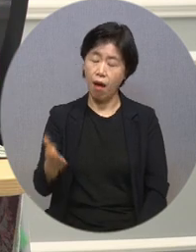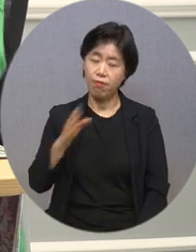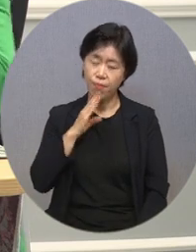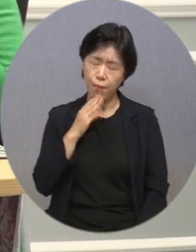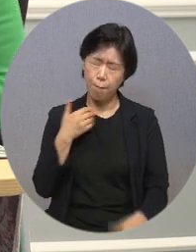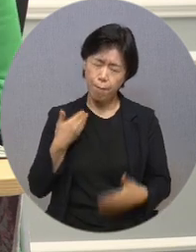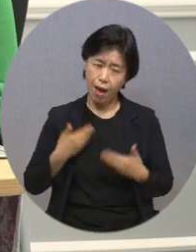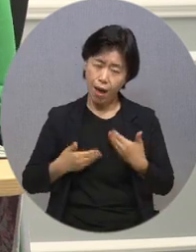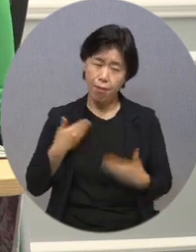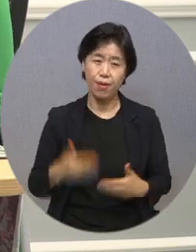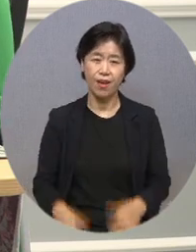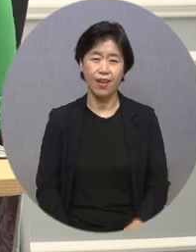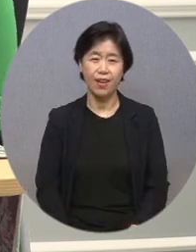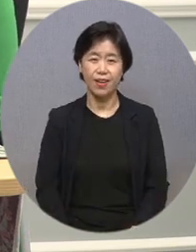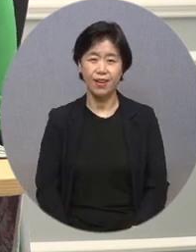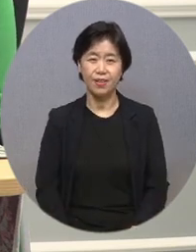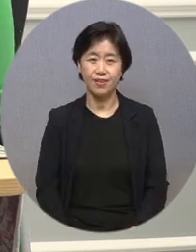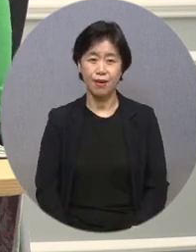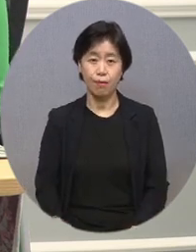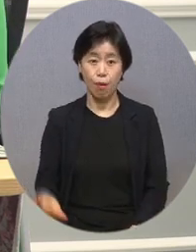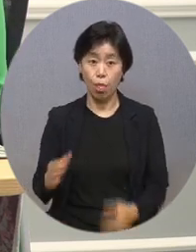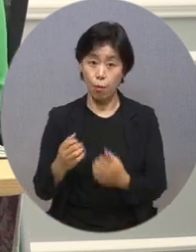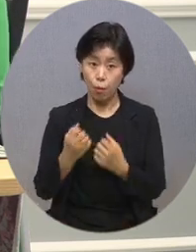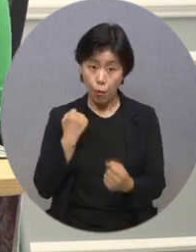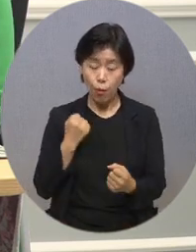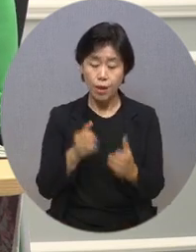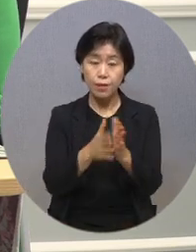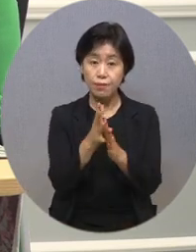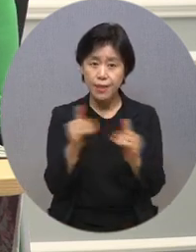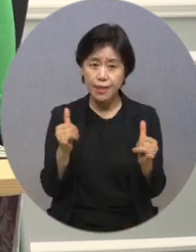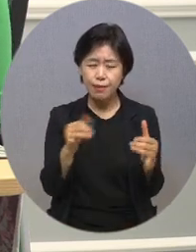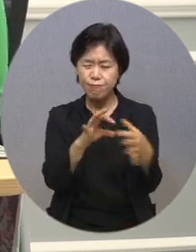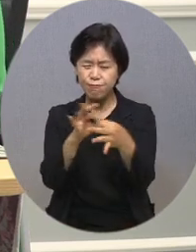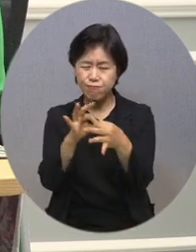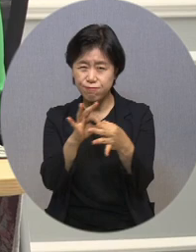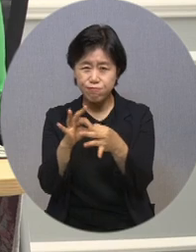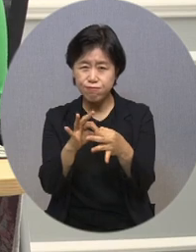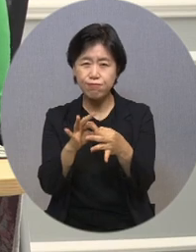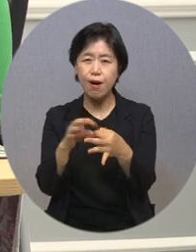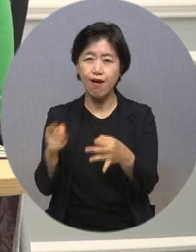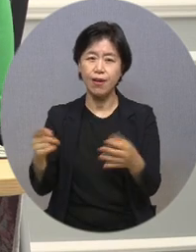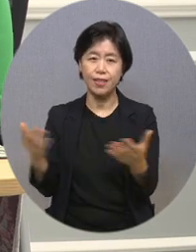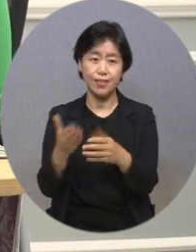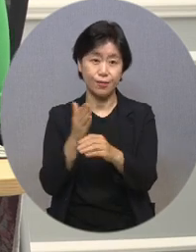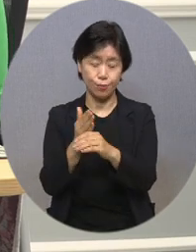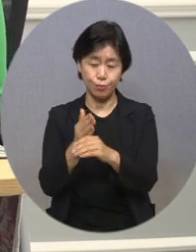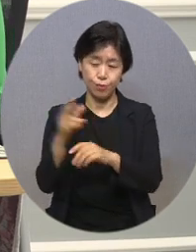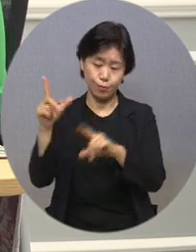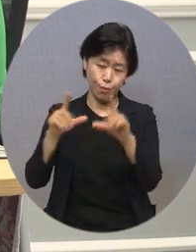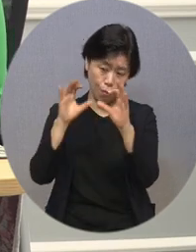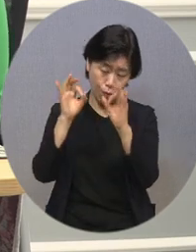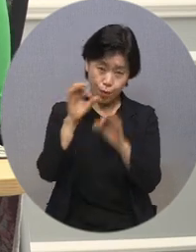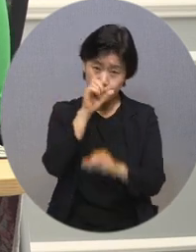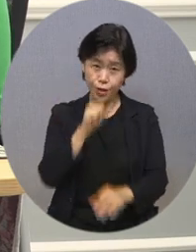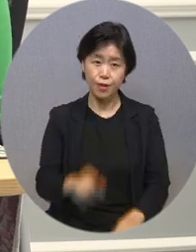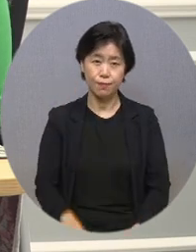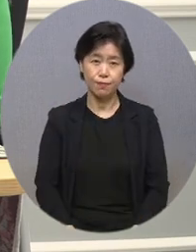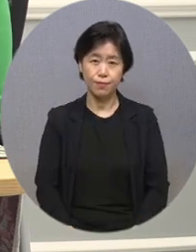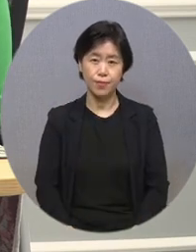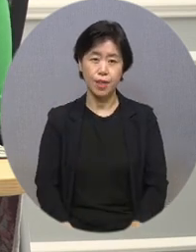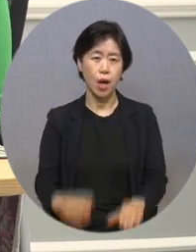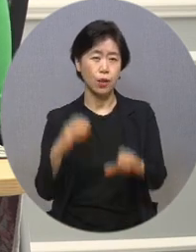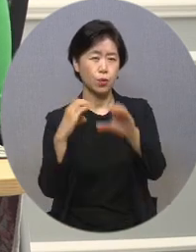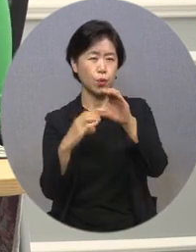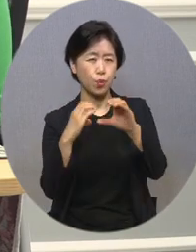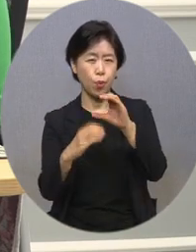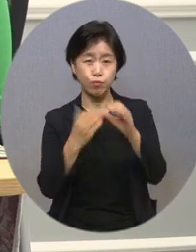바쁘세요. 그럼에도 우리 다양한 시민들과 끊임없이 네, 대화하시는 네. 모습 참 보기 좋았는데. 이렇게 소통을 중요시하시는